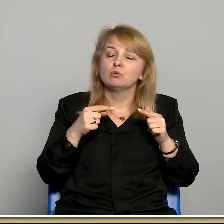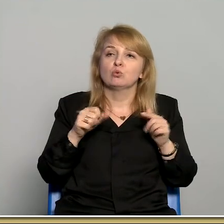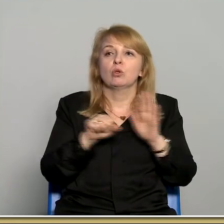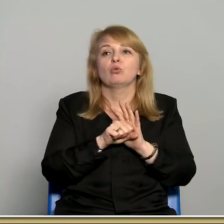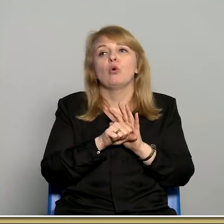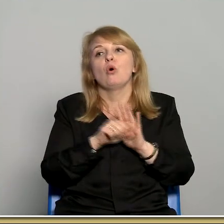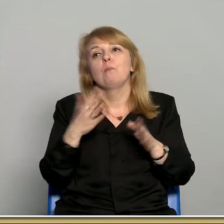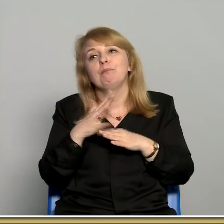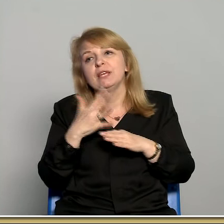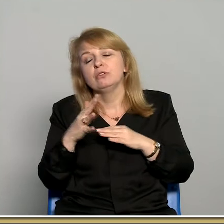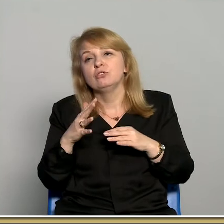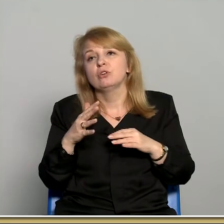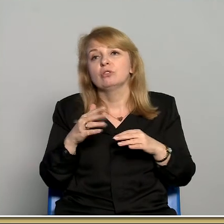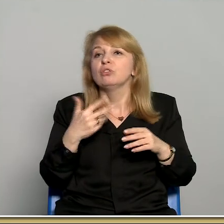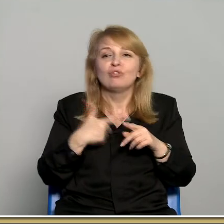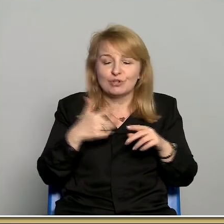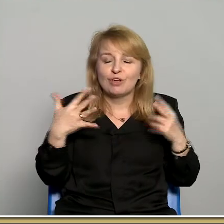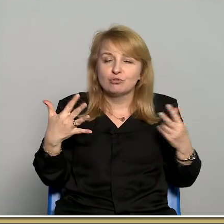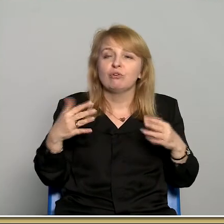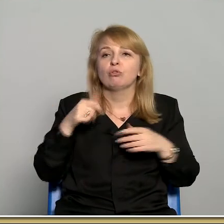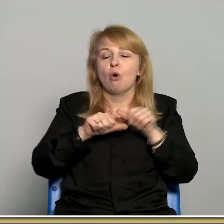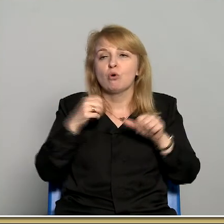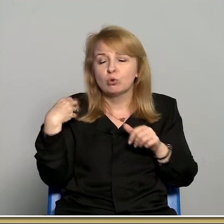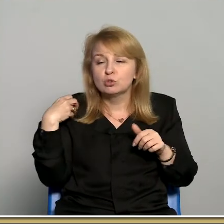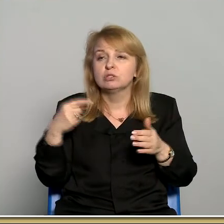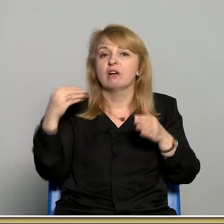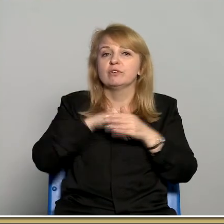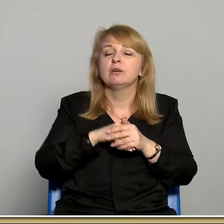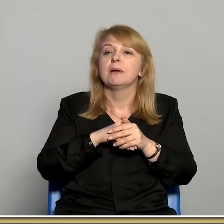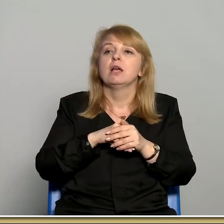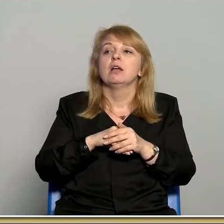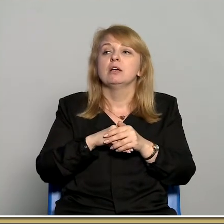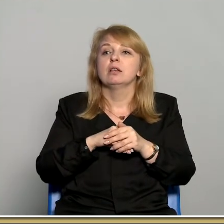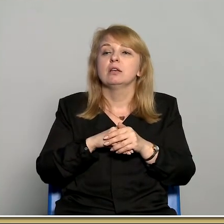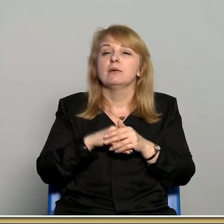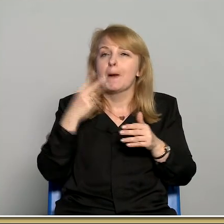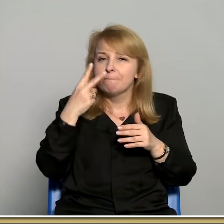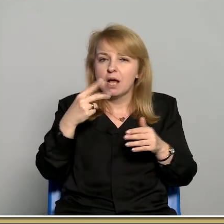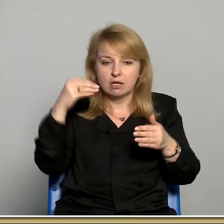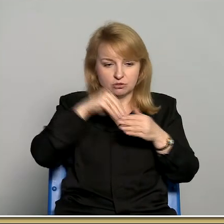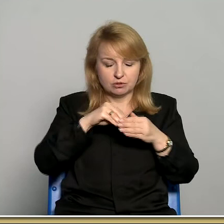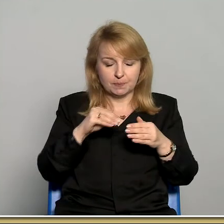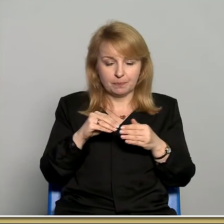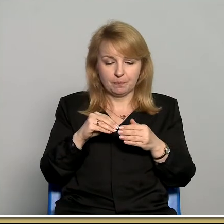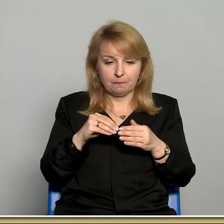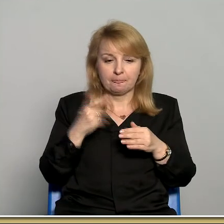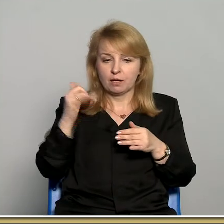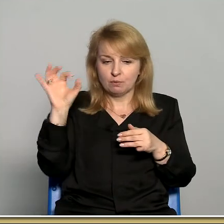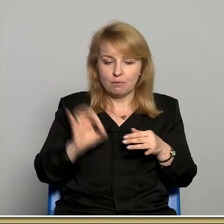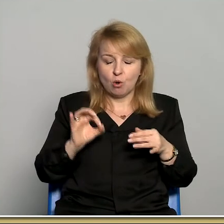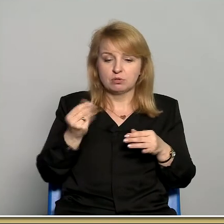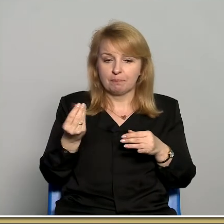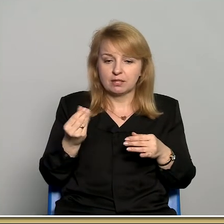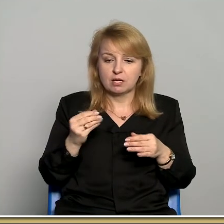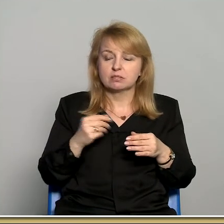życia, drugi powyżej 29 roku życia. W sumie patrząc na to jako 100% środków